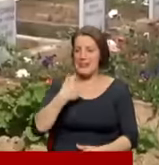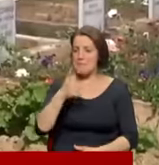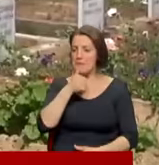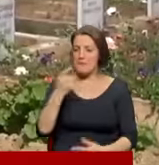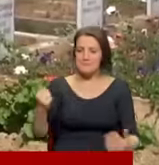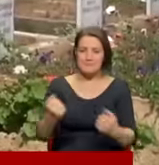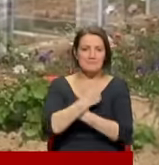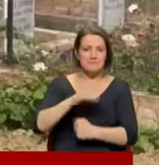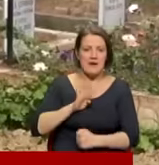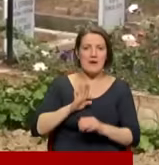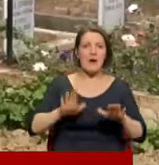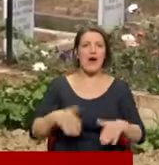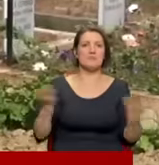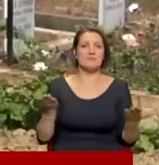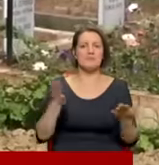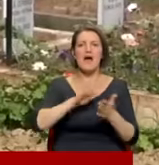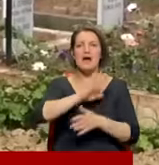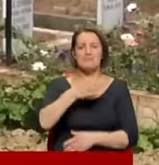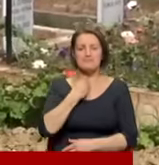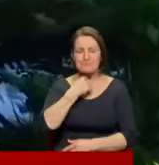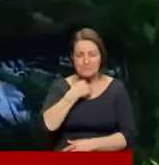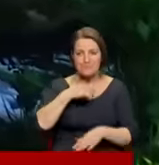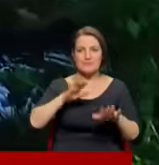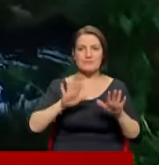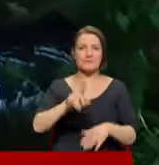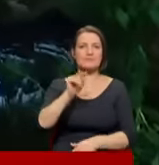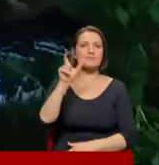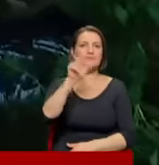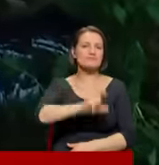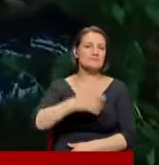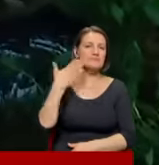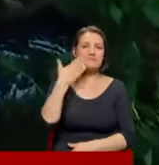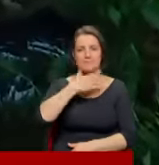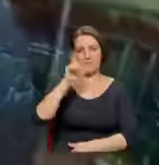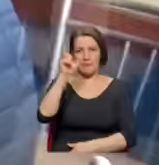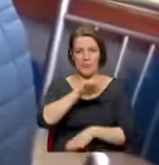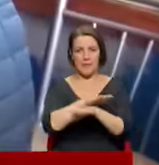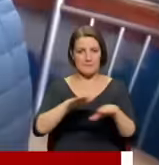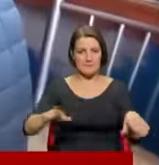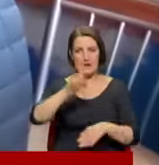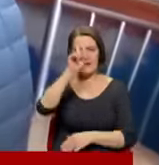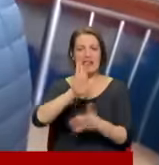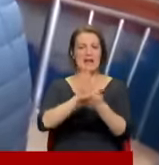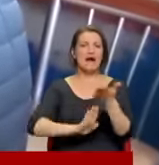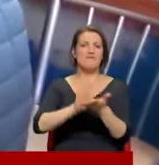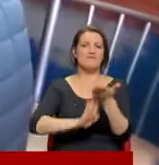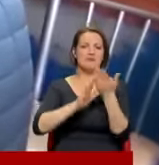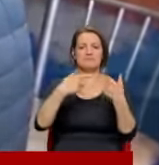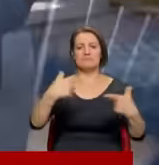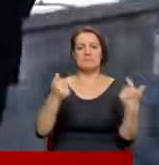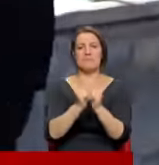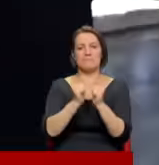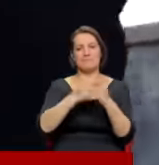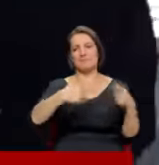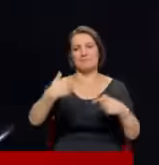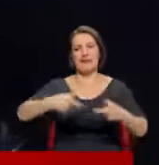sarılan bir tane evlat kalmadı. Her şey düğümleniyor boğazında. 11 ayın sultanı Ramazan ayının bitmesiyle ilk kahvaltı sofraları birlikte